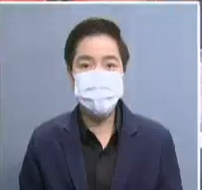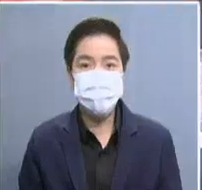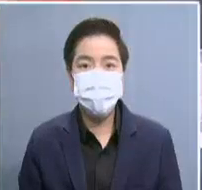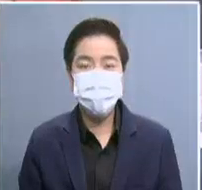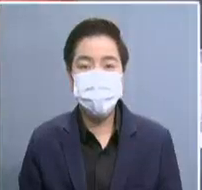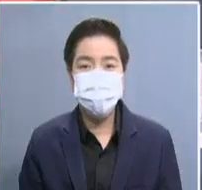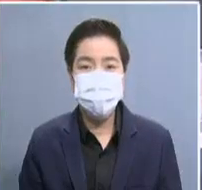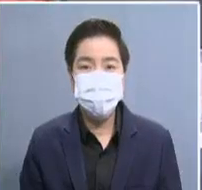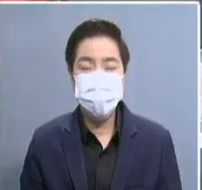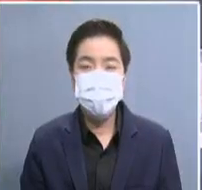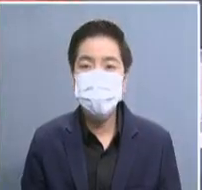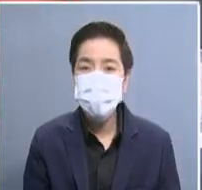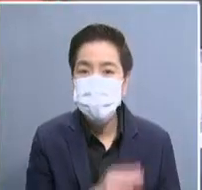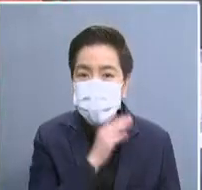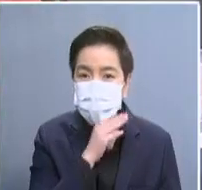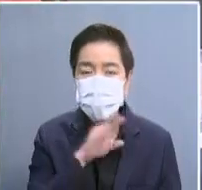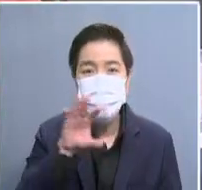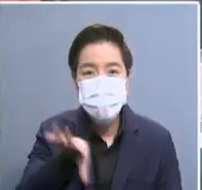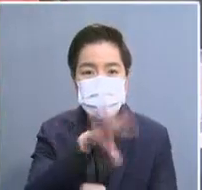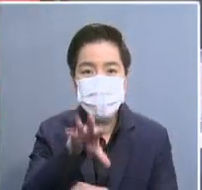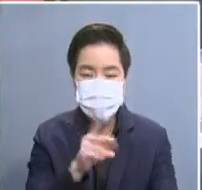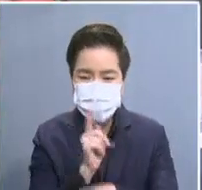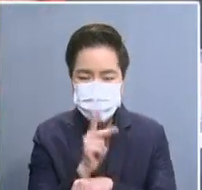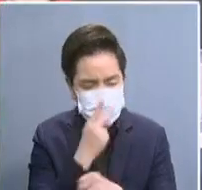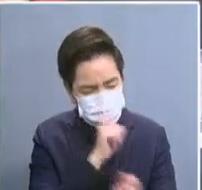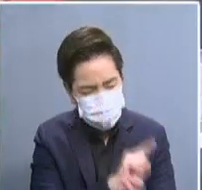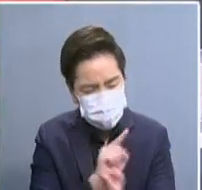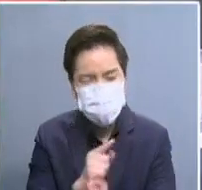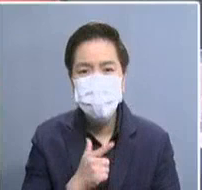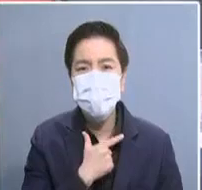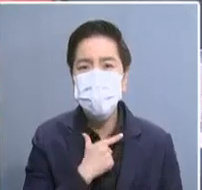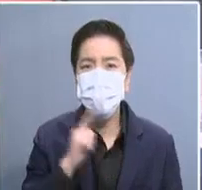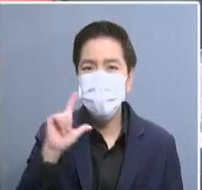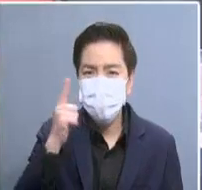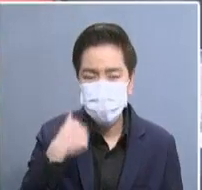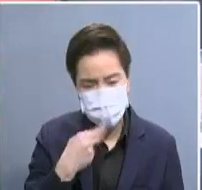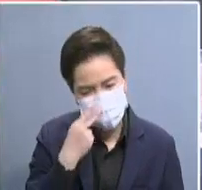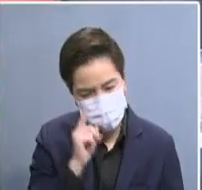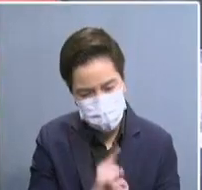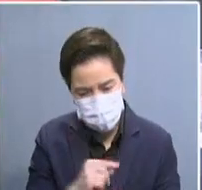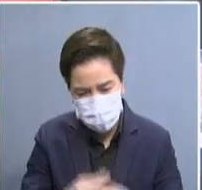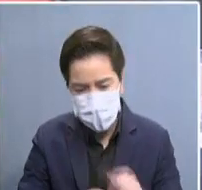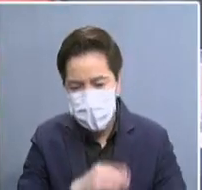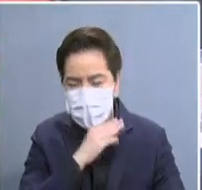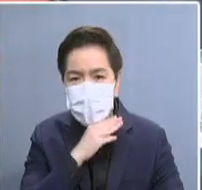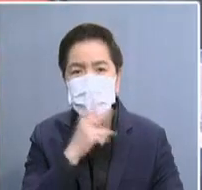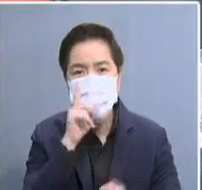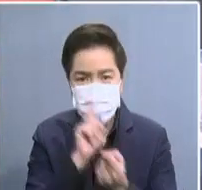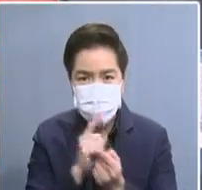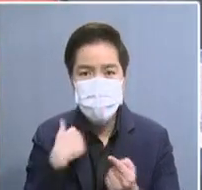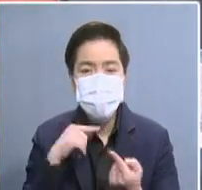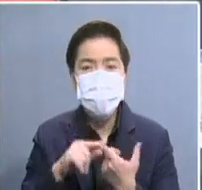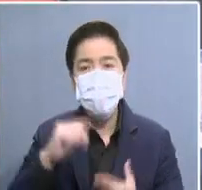อย่าหาเรื่องของการหลอกลวงขายของทางออนไลน์ยังมีต่อเนื่องโดยเฉพาะทองคำเนี่ยนะคะผู้ชมคะล่าสุดนะคะทาง